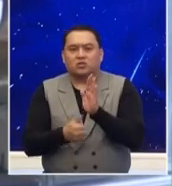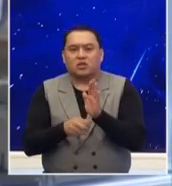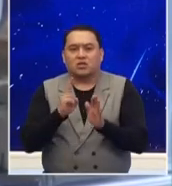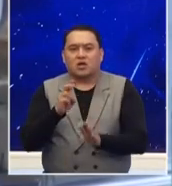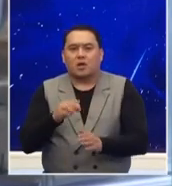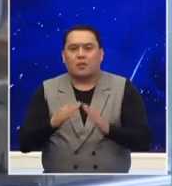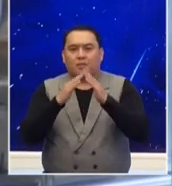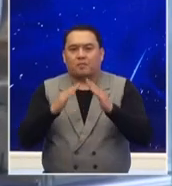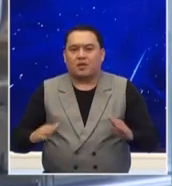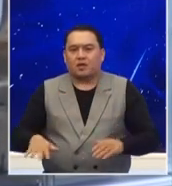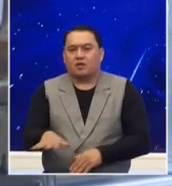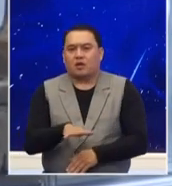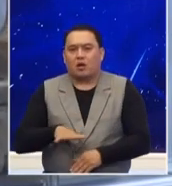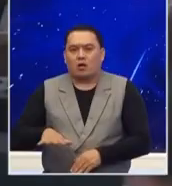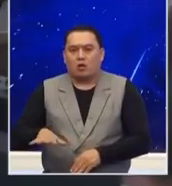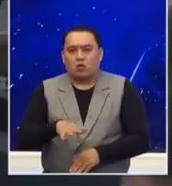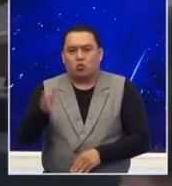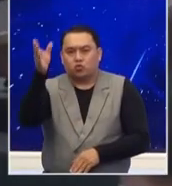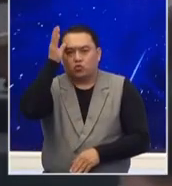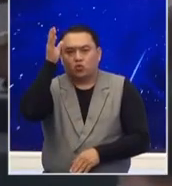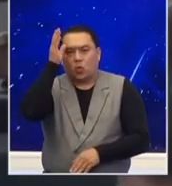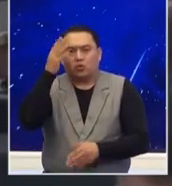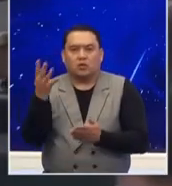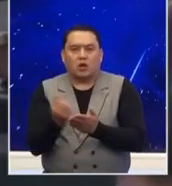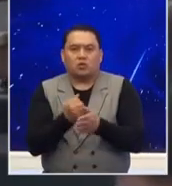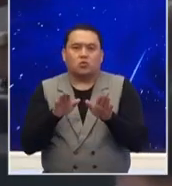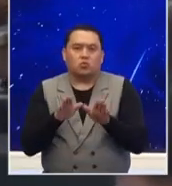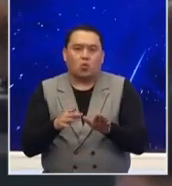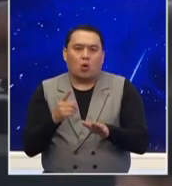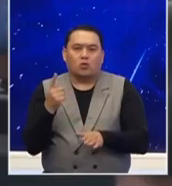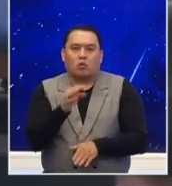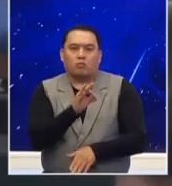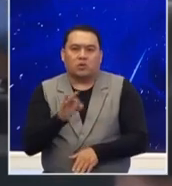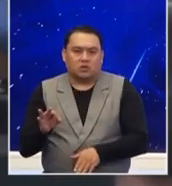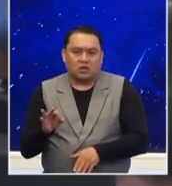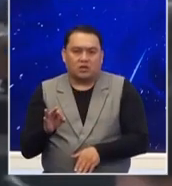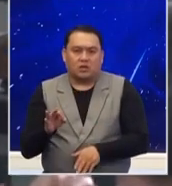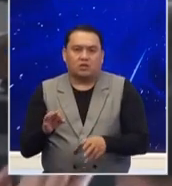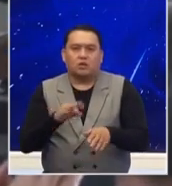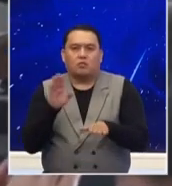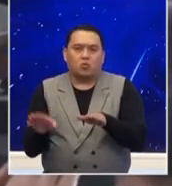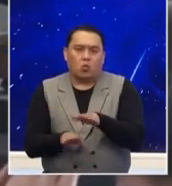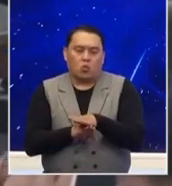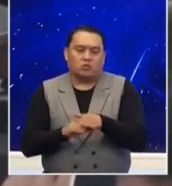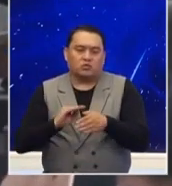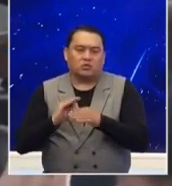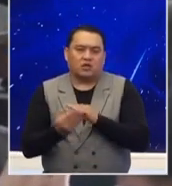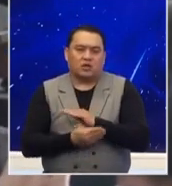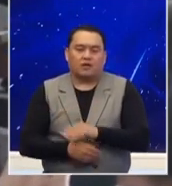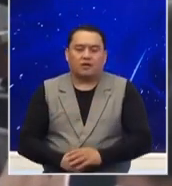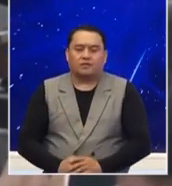километров к югу от пирамид. По словам ученых, пока обнаружено лишь около 1% артефактов, которые могут скрываться в